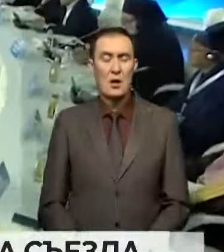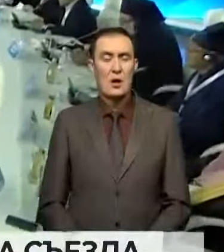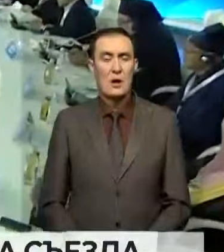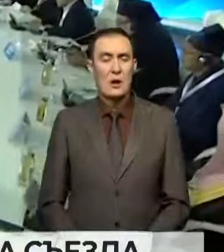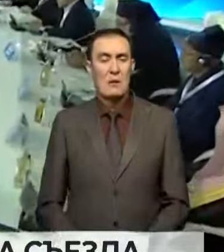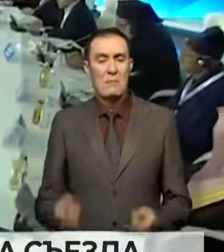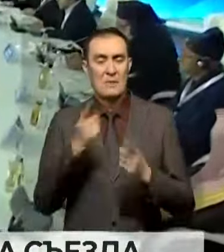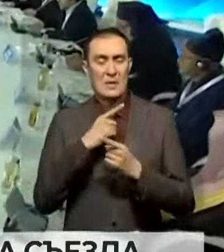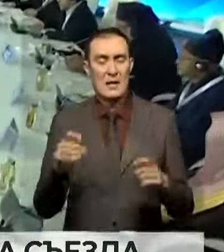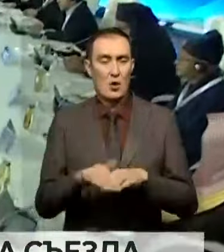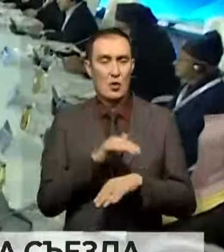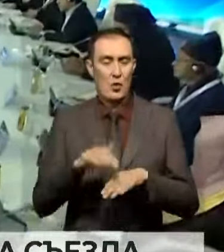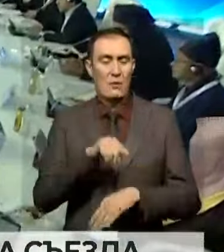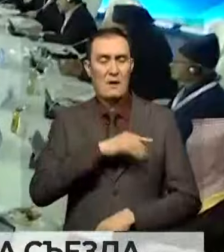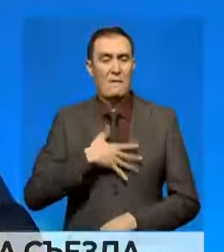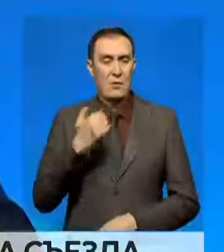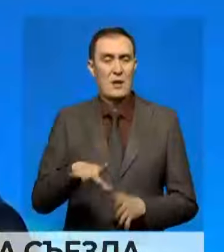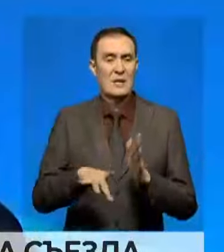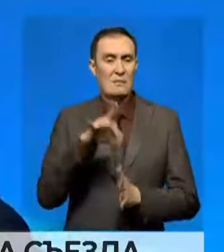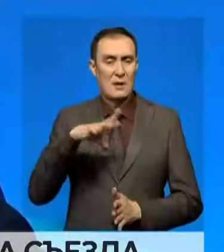воли съезда избраны